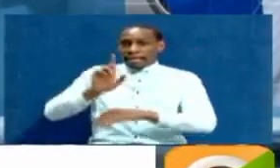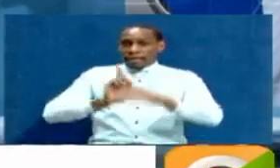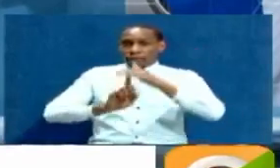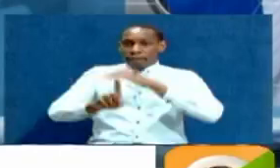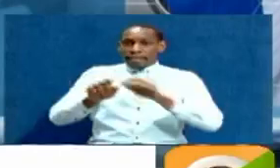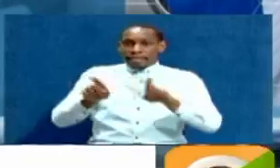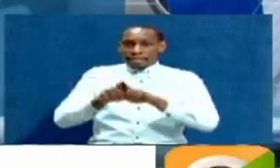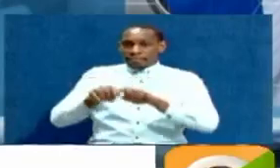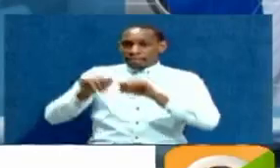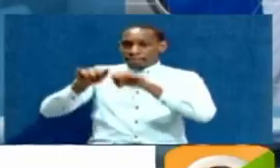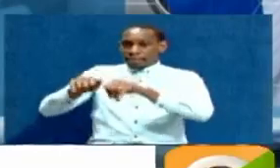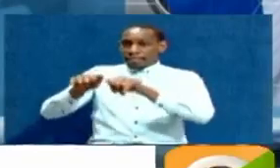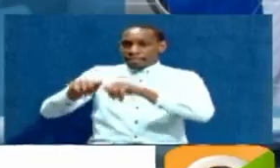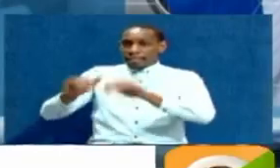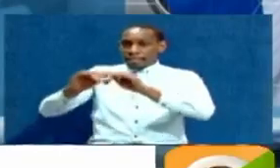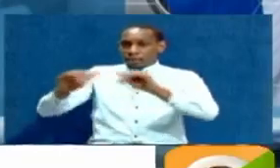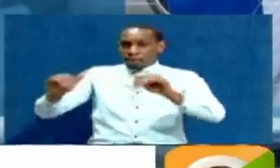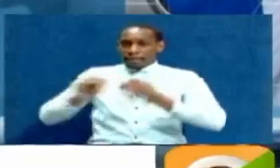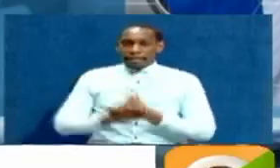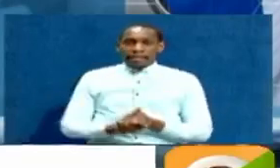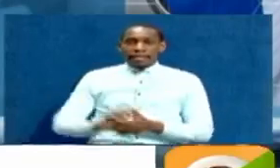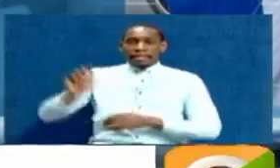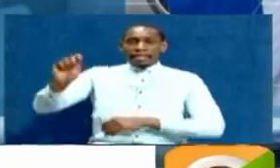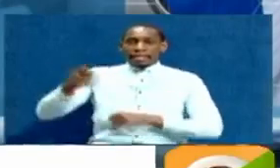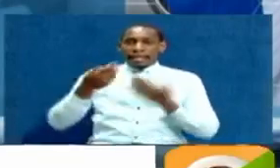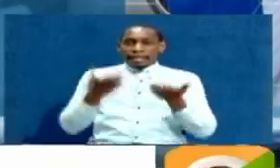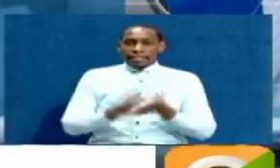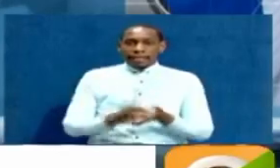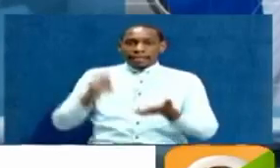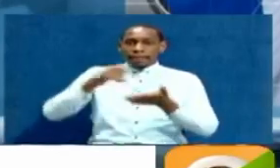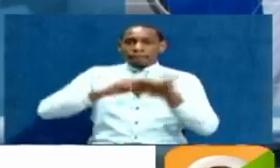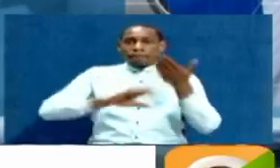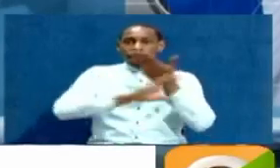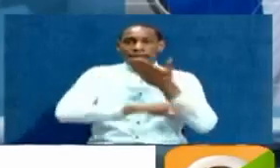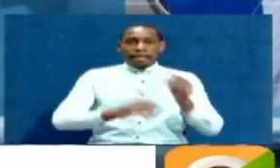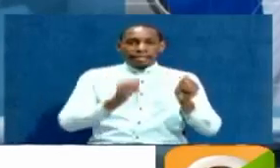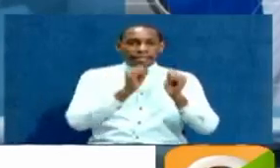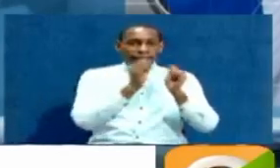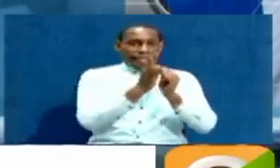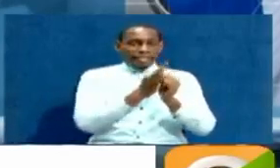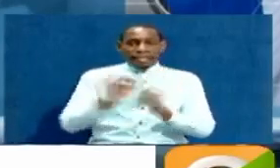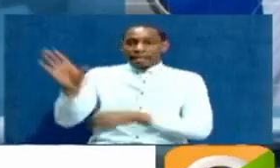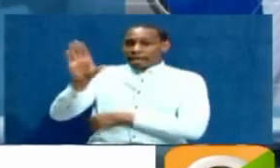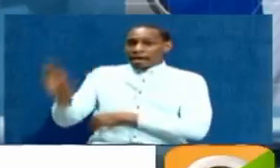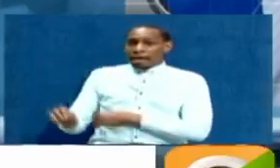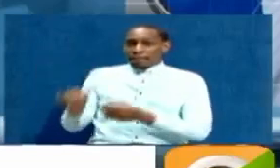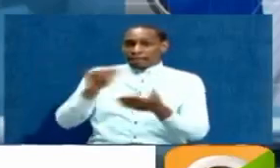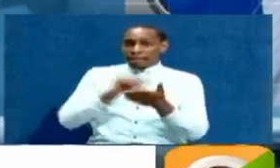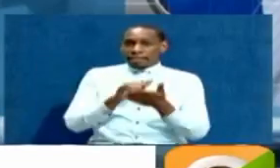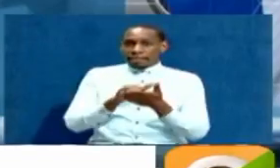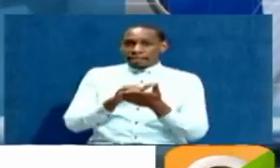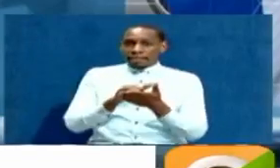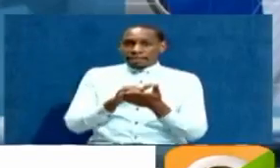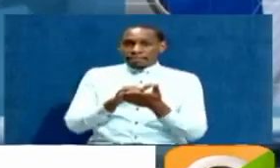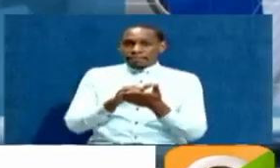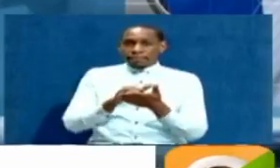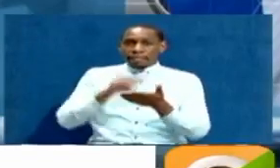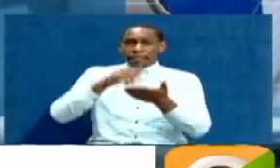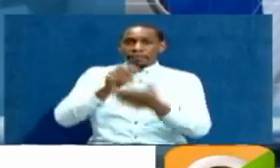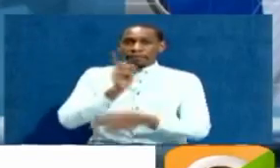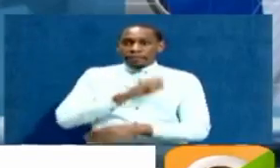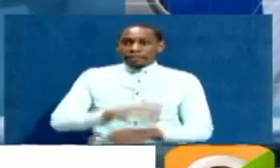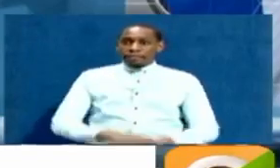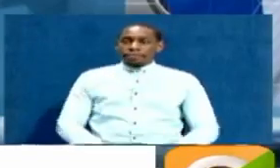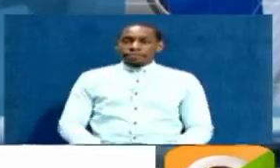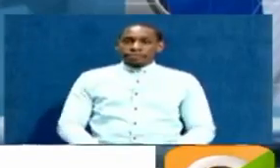kiingilio na kusalia karantini. Kenya sasa ni miongoni mwa mataifa 13 Afrika ambayo yamepigwa marufuku.